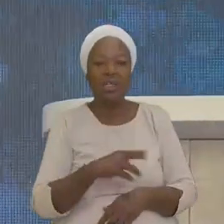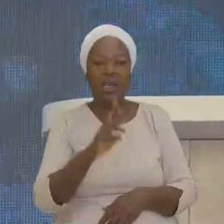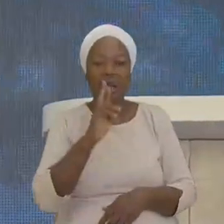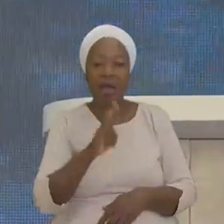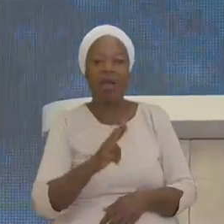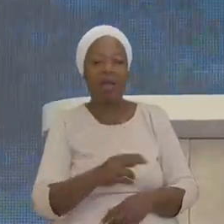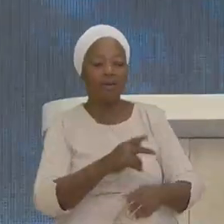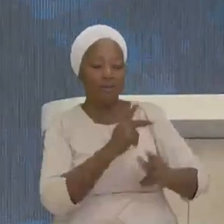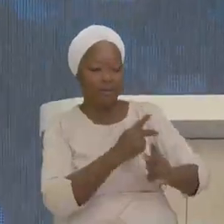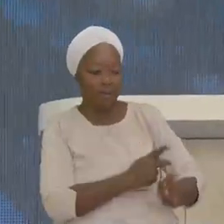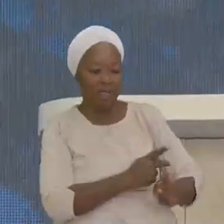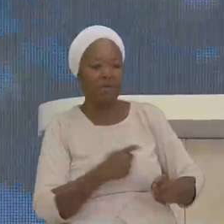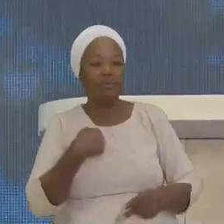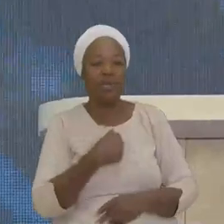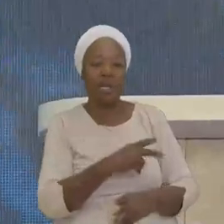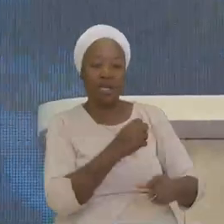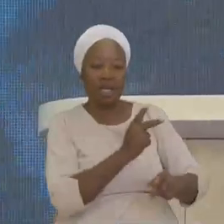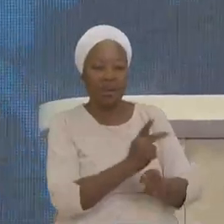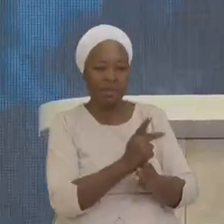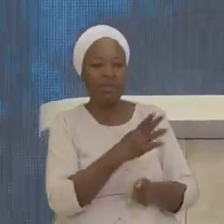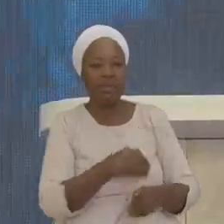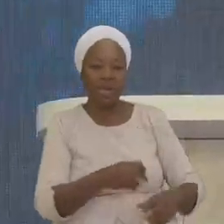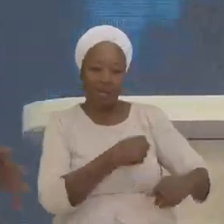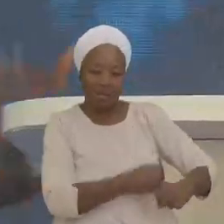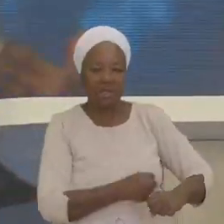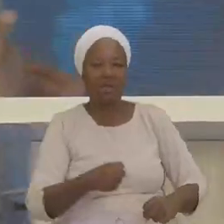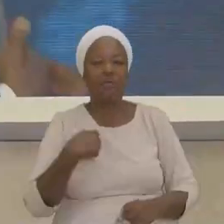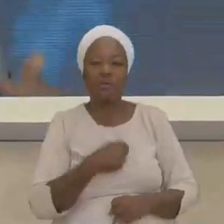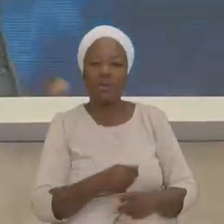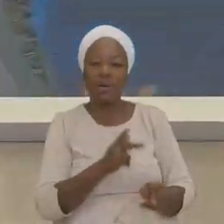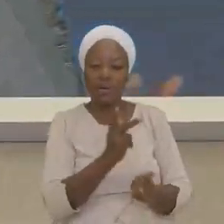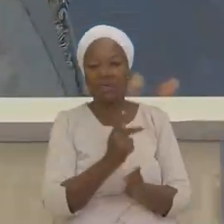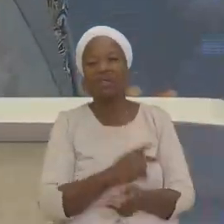Par le prophète, nous sommes préservés.